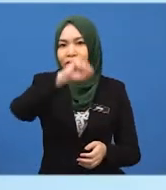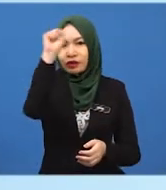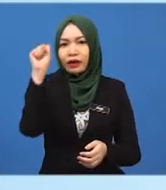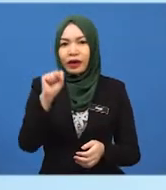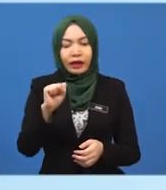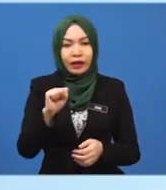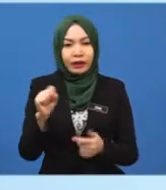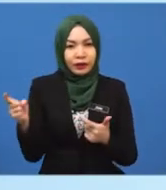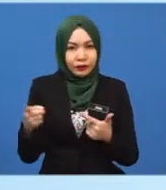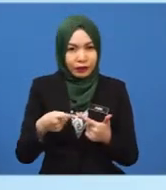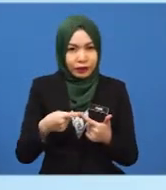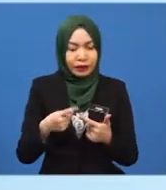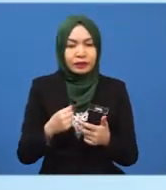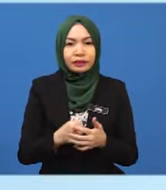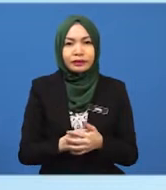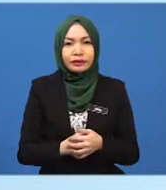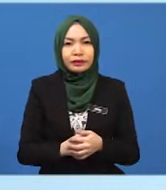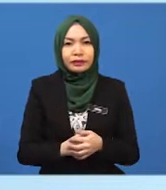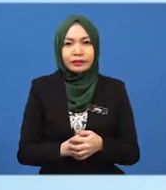Soalan kedua.